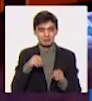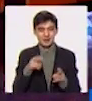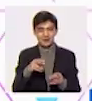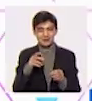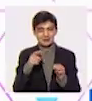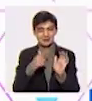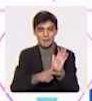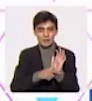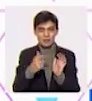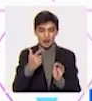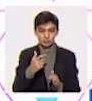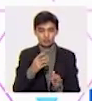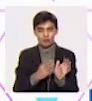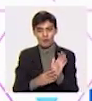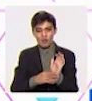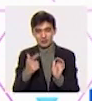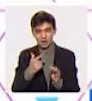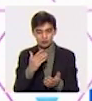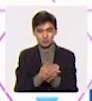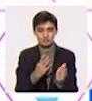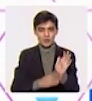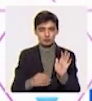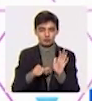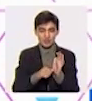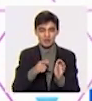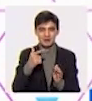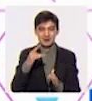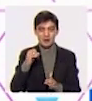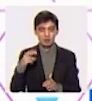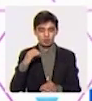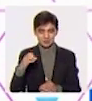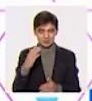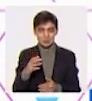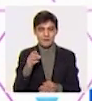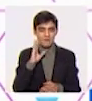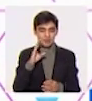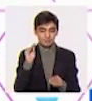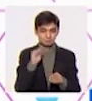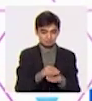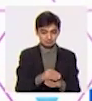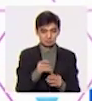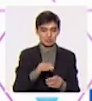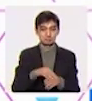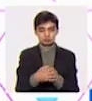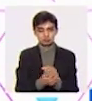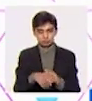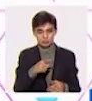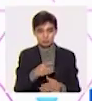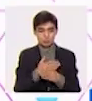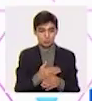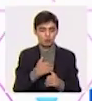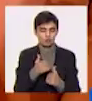градустық, егер 70 градустық болса, өзін тікелей 96 градус болса, әрине аздап су қойып, араластырып, қолдана беруге болады. Ол да жақсы